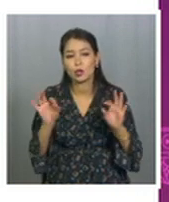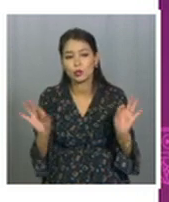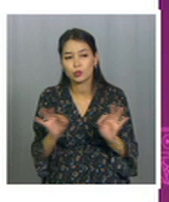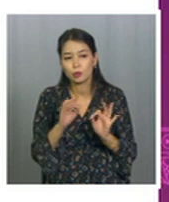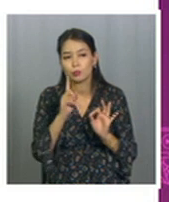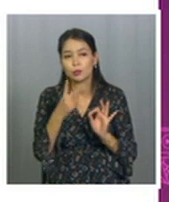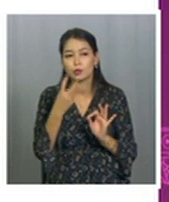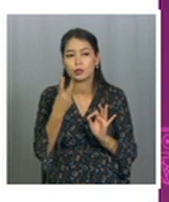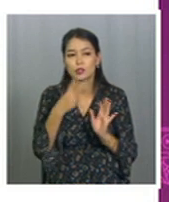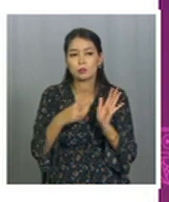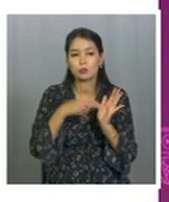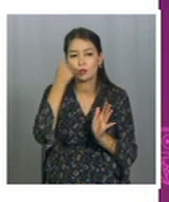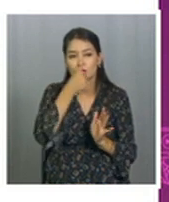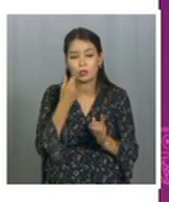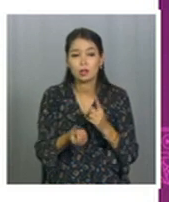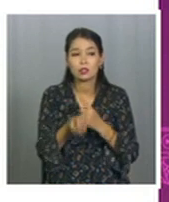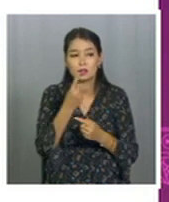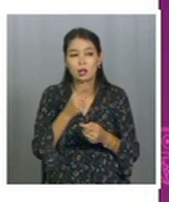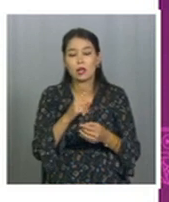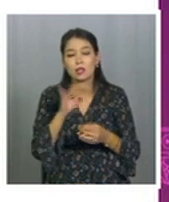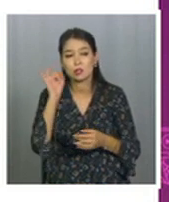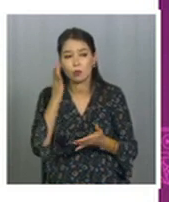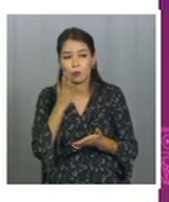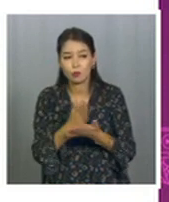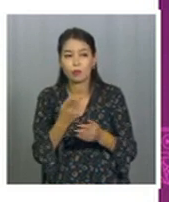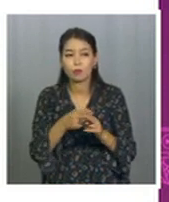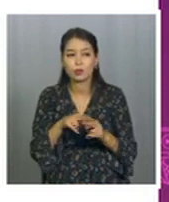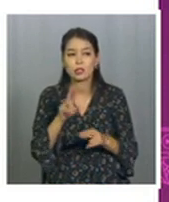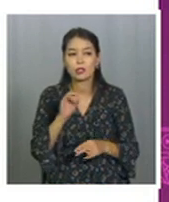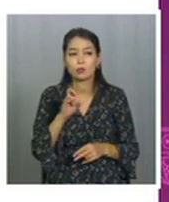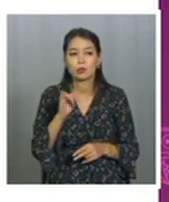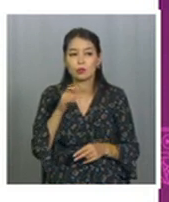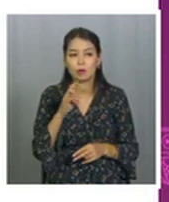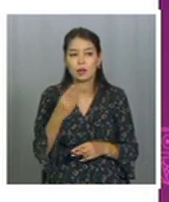деген дерек бар. Ол кетбұғаның кәдімгі ақсақ құлан күйі деп жүрміз.